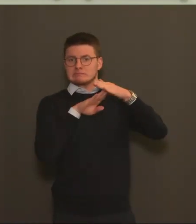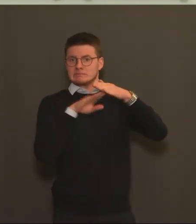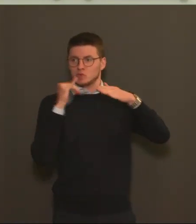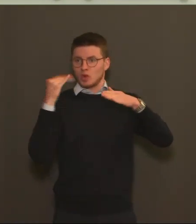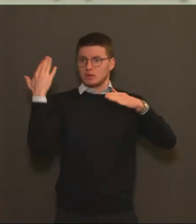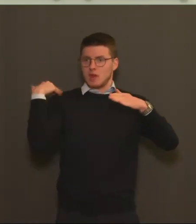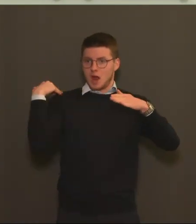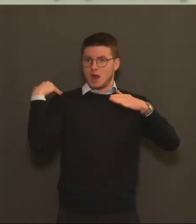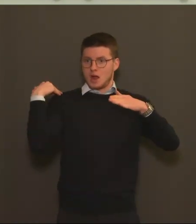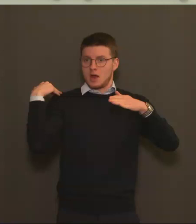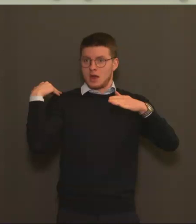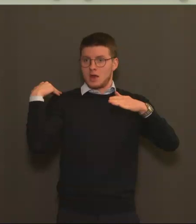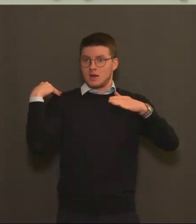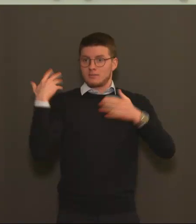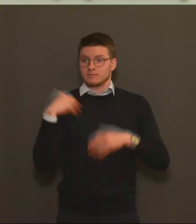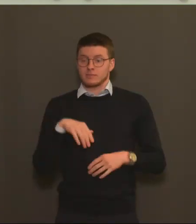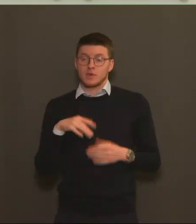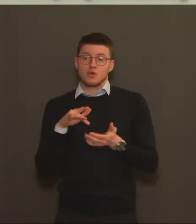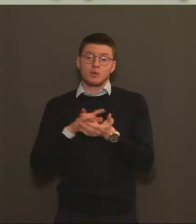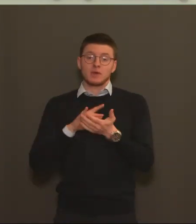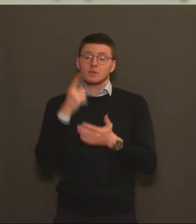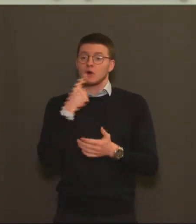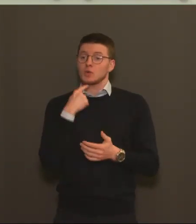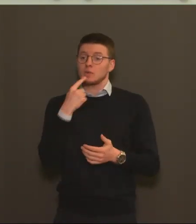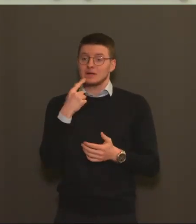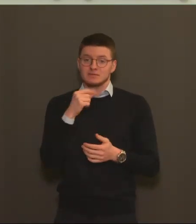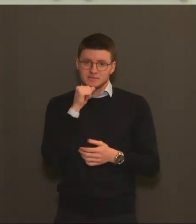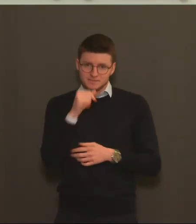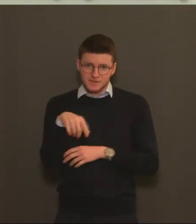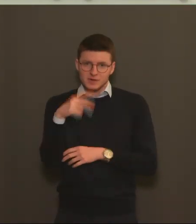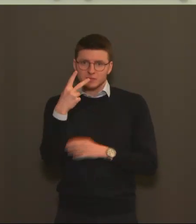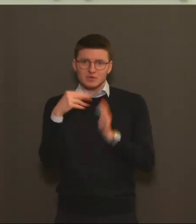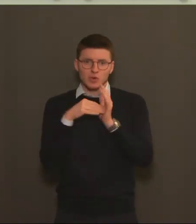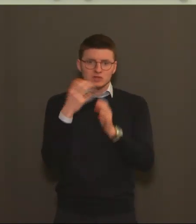van 2419 nieuwe gevallen per dag.